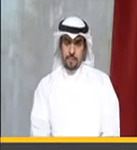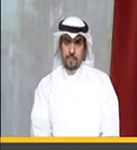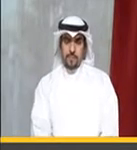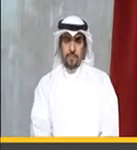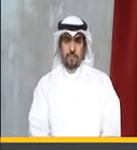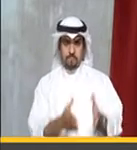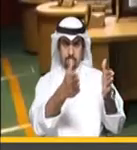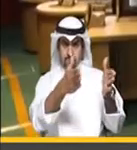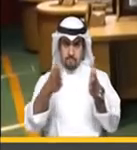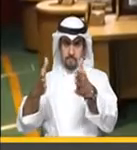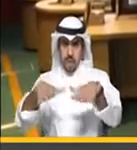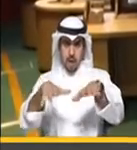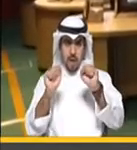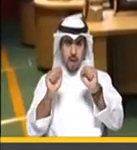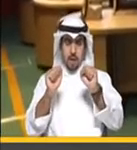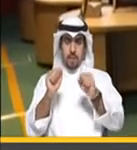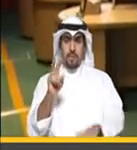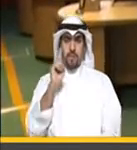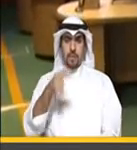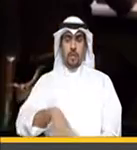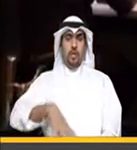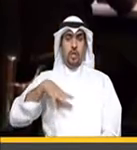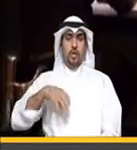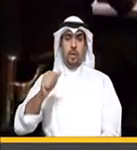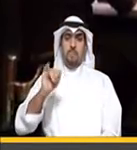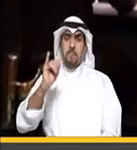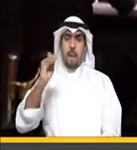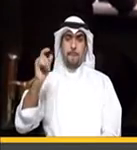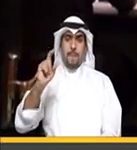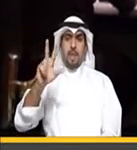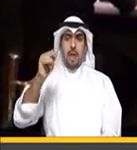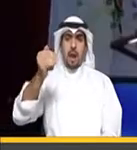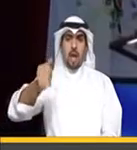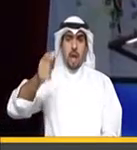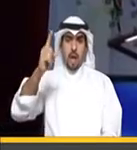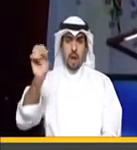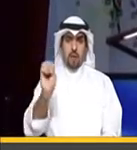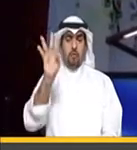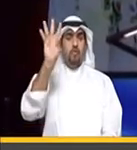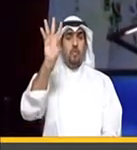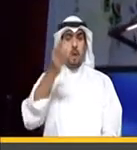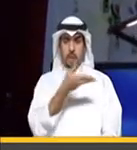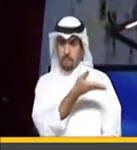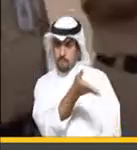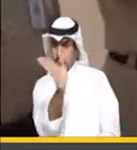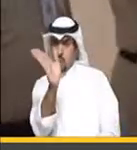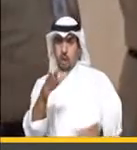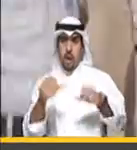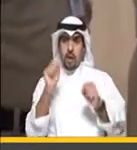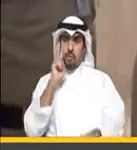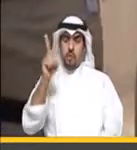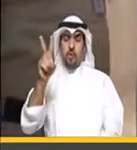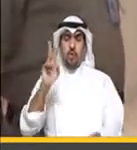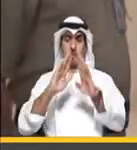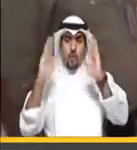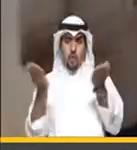ثم توجه معالي الشيخ محمد الخالد الحمد الصباح ومرافقوه إلى غرفة العمليات المركزية الجديدة،